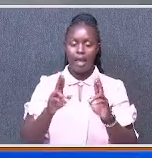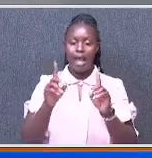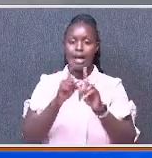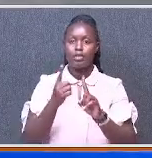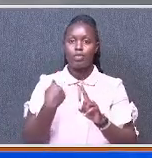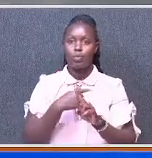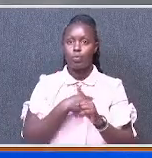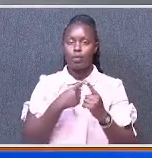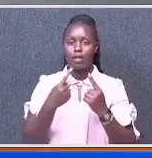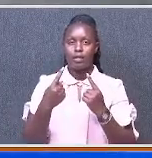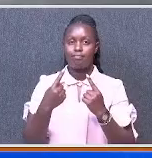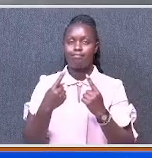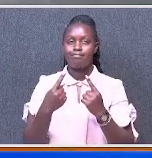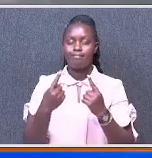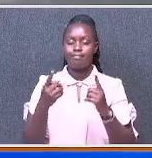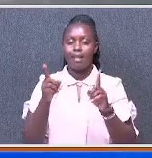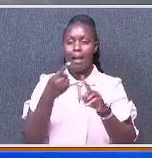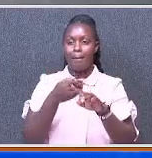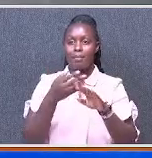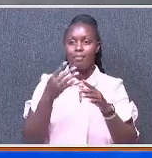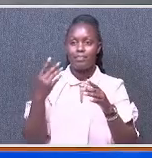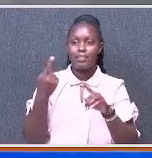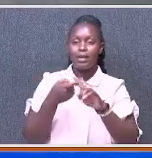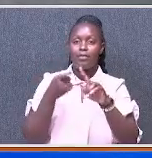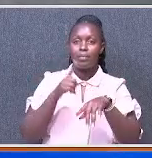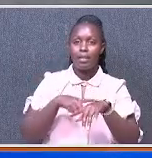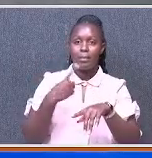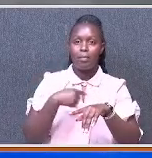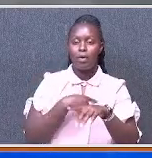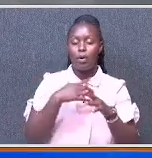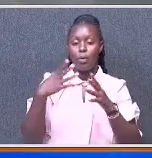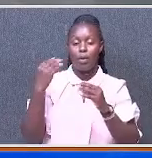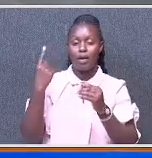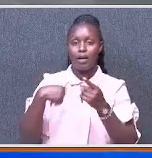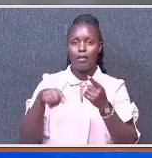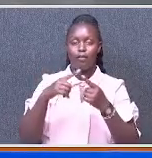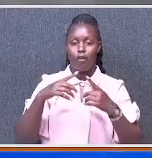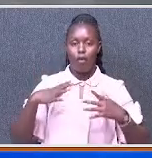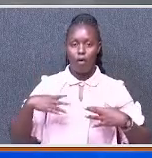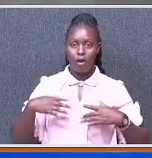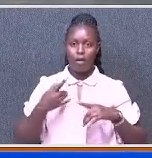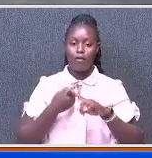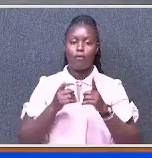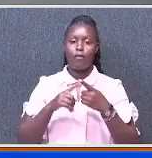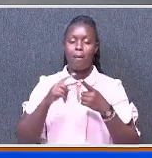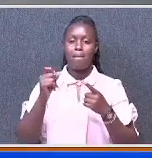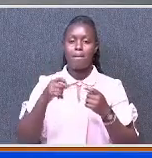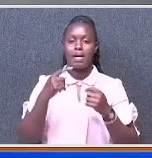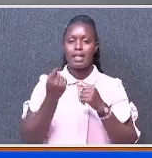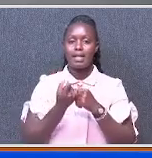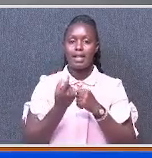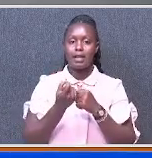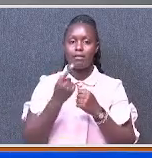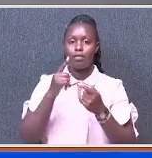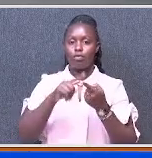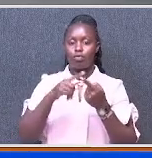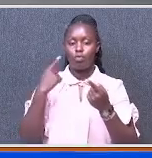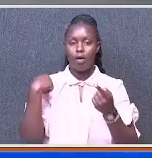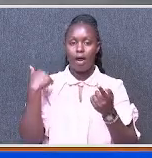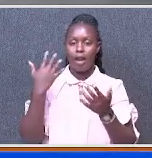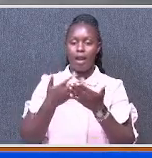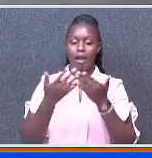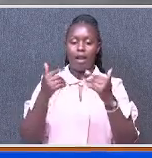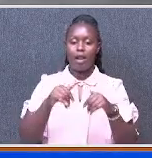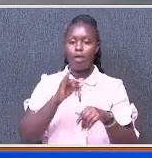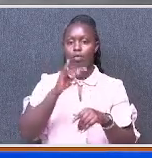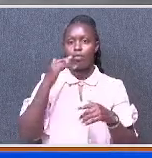saisi tangu tuende likiso watoto wakuja nyumbani kuanzia mwezi wa 11 mpaka wakati huu. Wale watu ambao tumepeleka